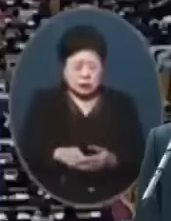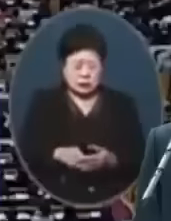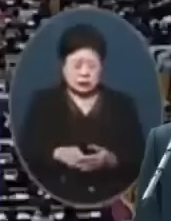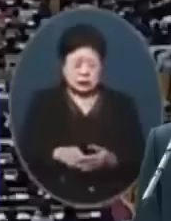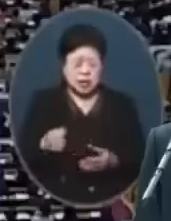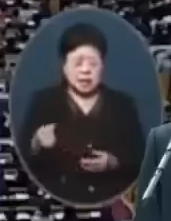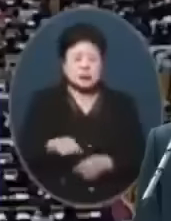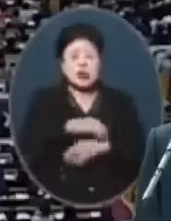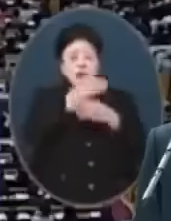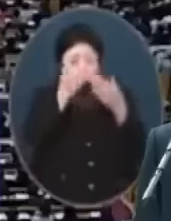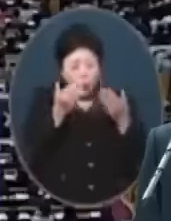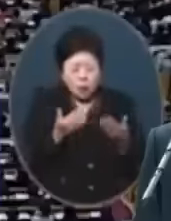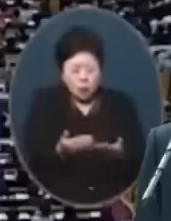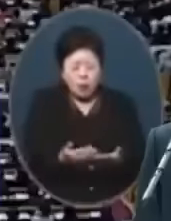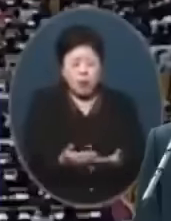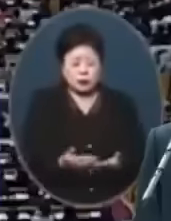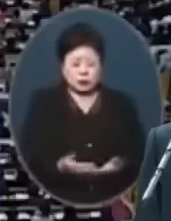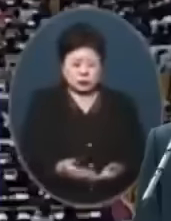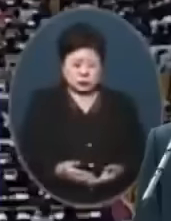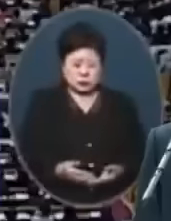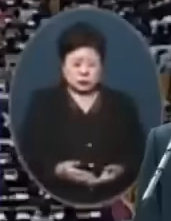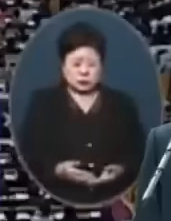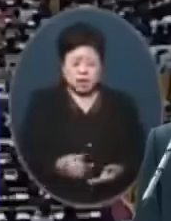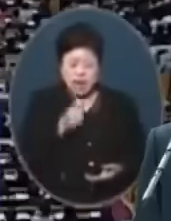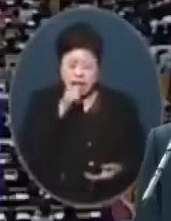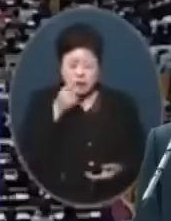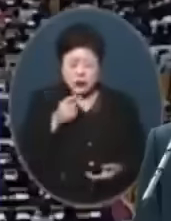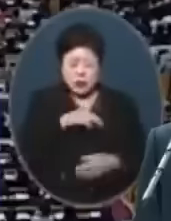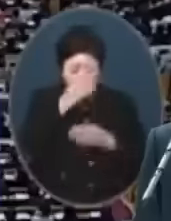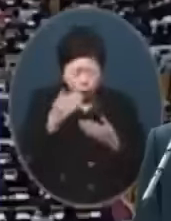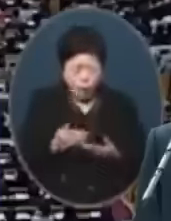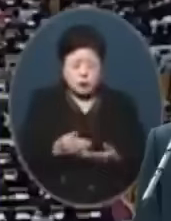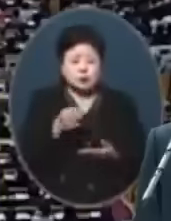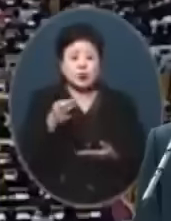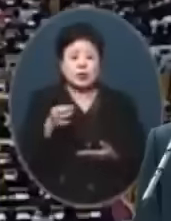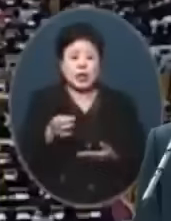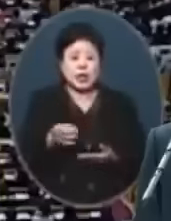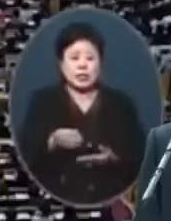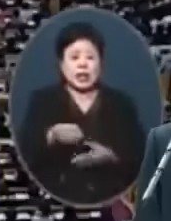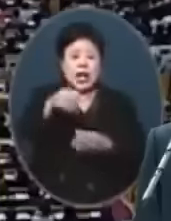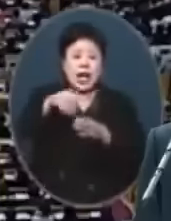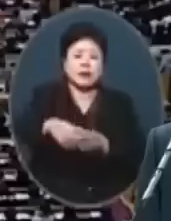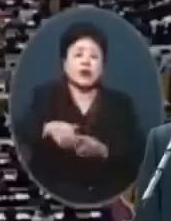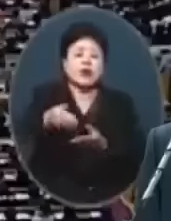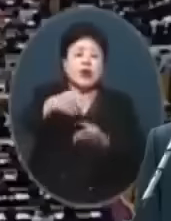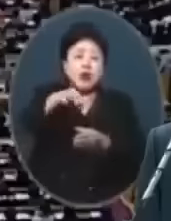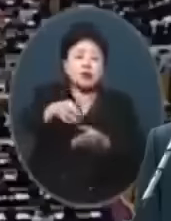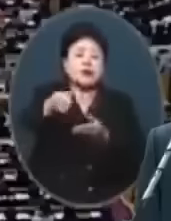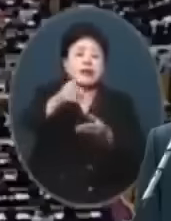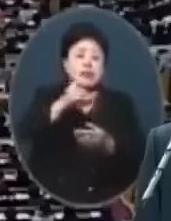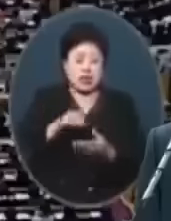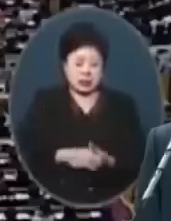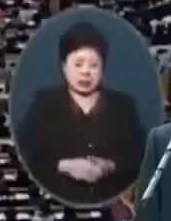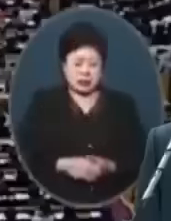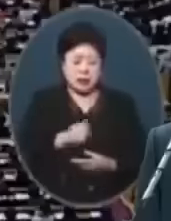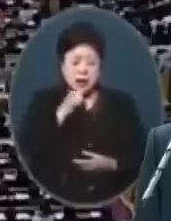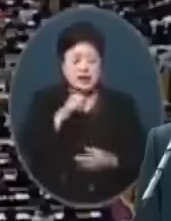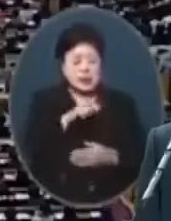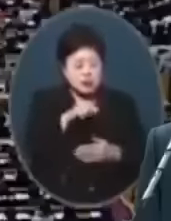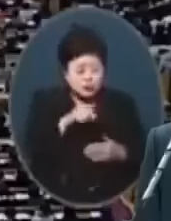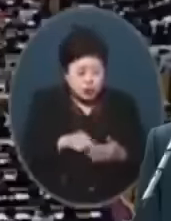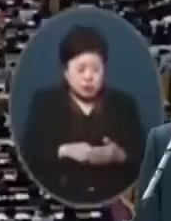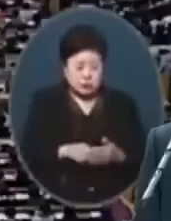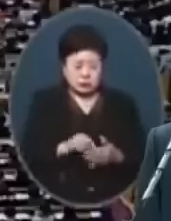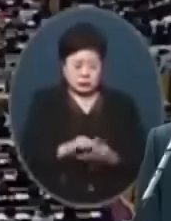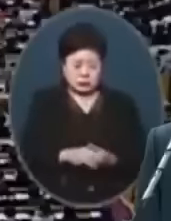자기가 가지고 있는 생활비 전부를 넣었느니라 하시니라. 자기가 가난한 중에서